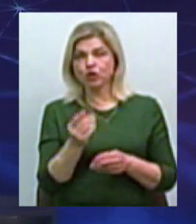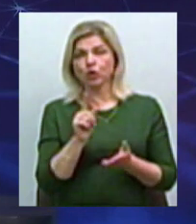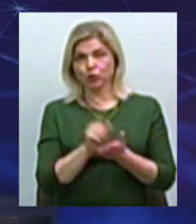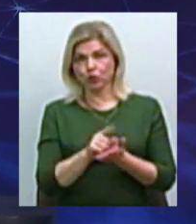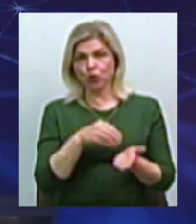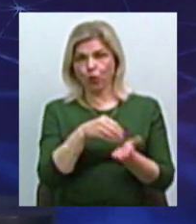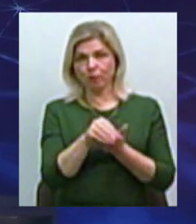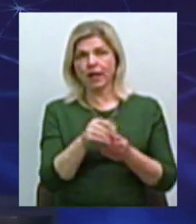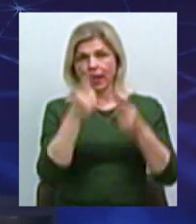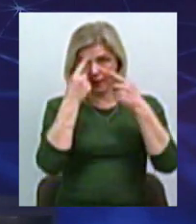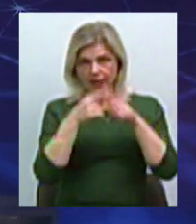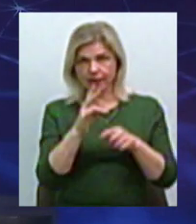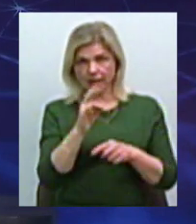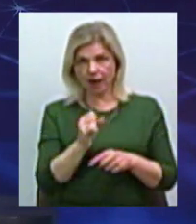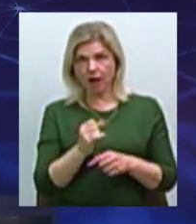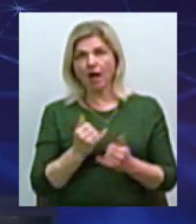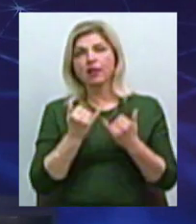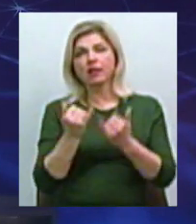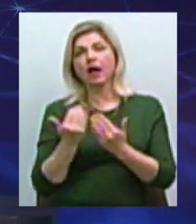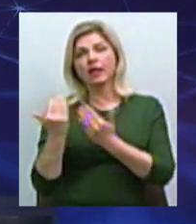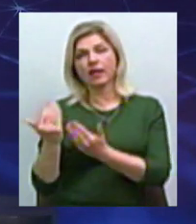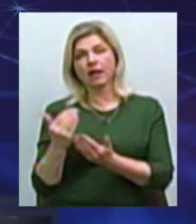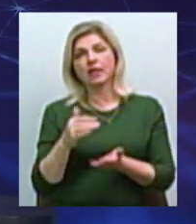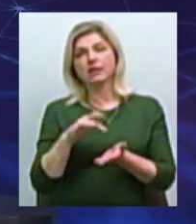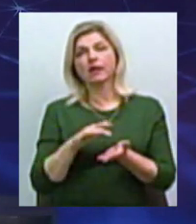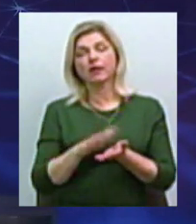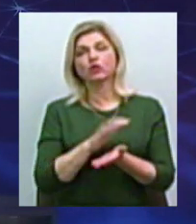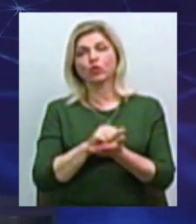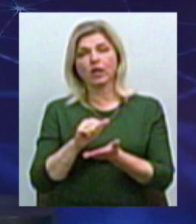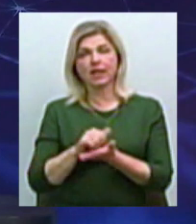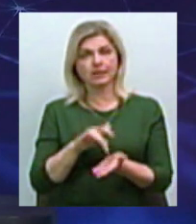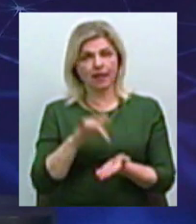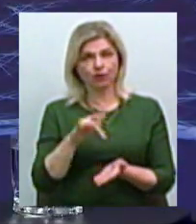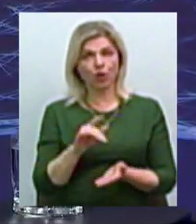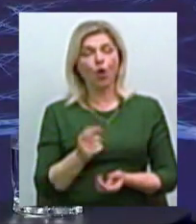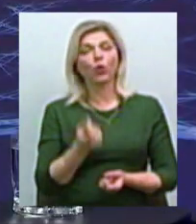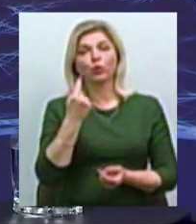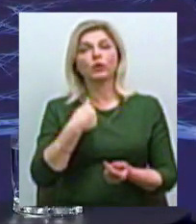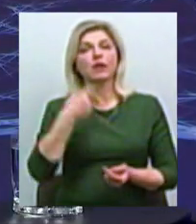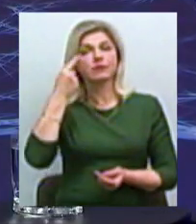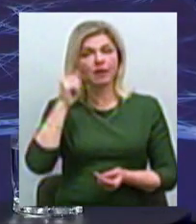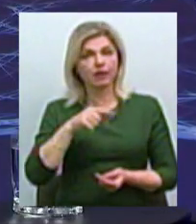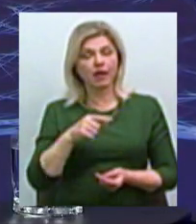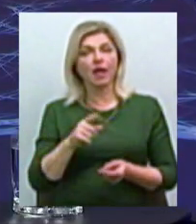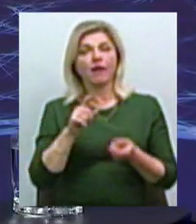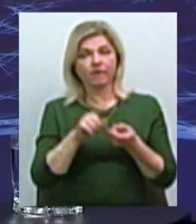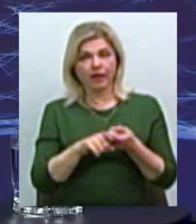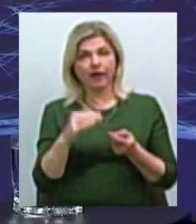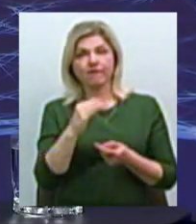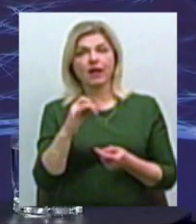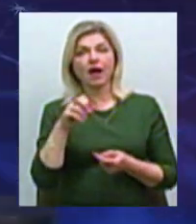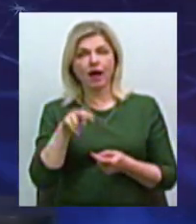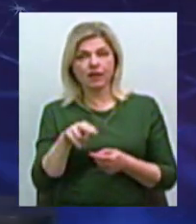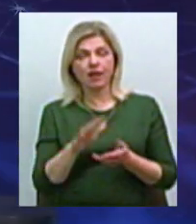їх медіа-центру. Чому я знаю про цю ситуацію? Тому що якраз з цим медіа-центром, філією